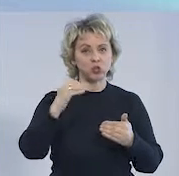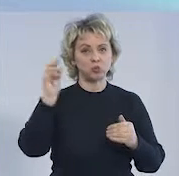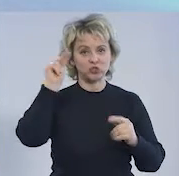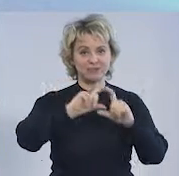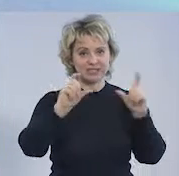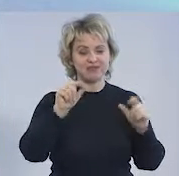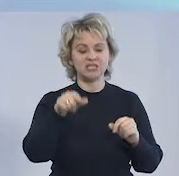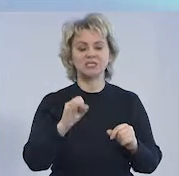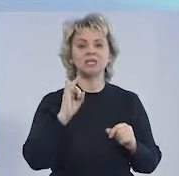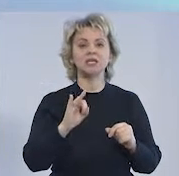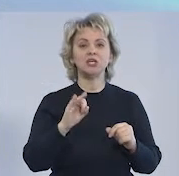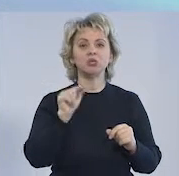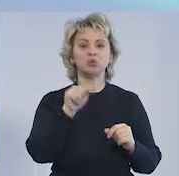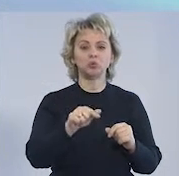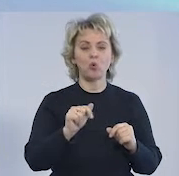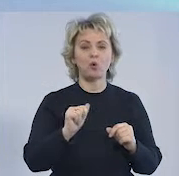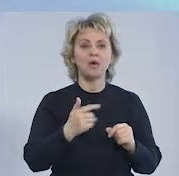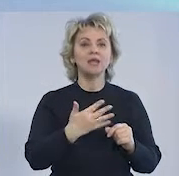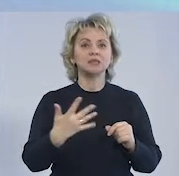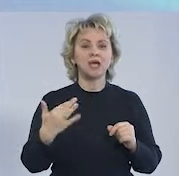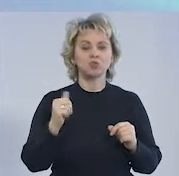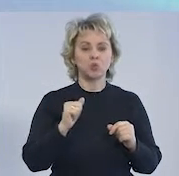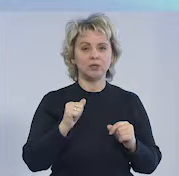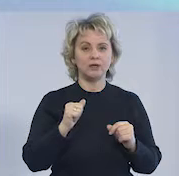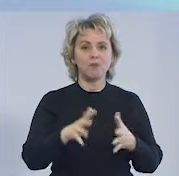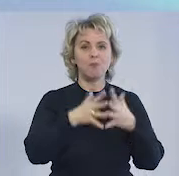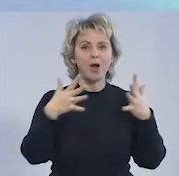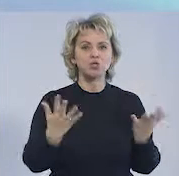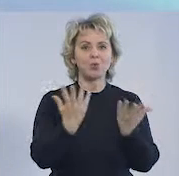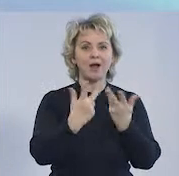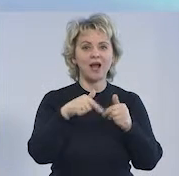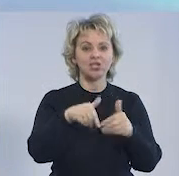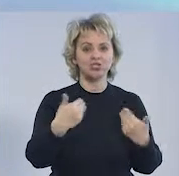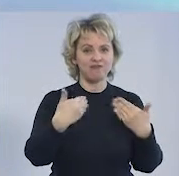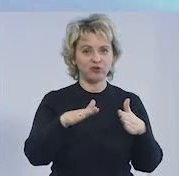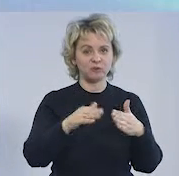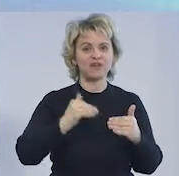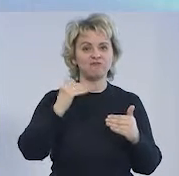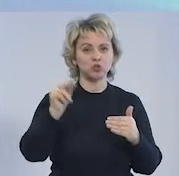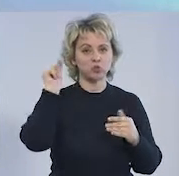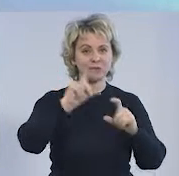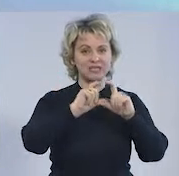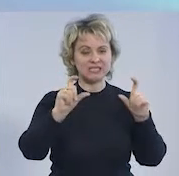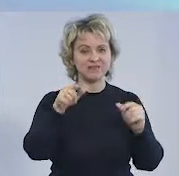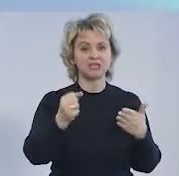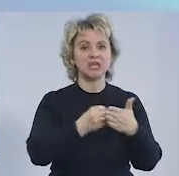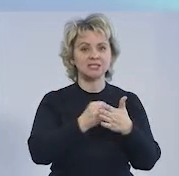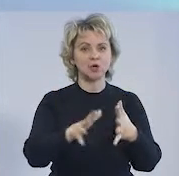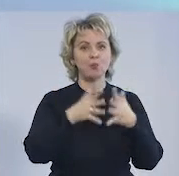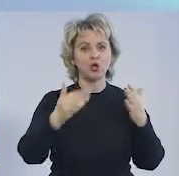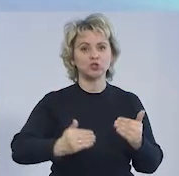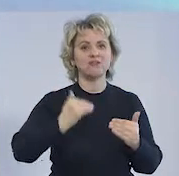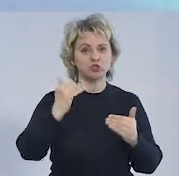заведение. И то, насколько большое количество выпускников высшего учебного заведения достигли